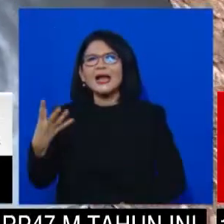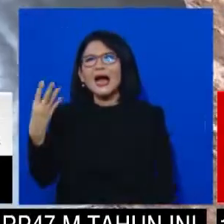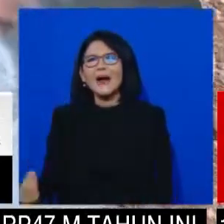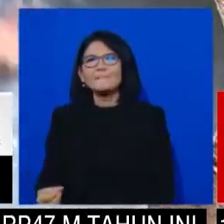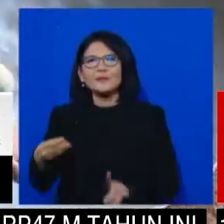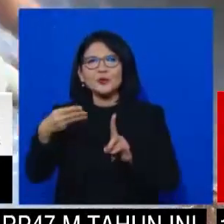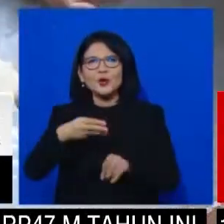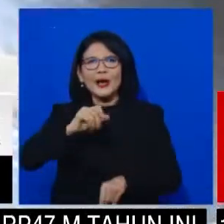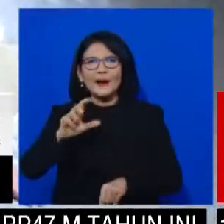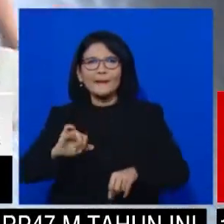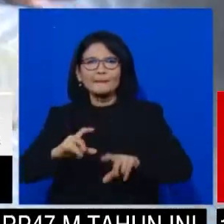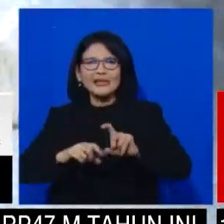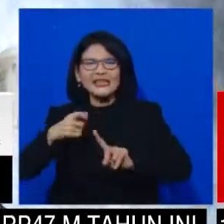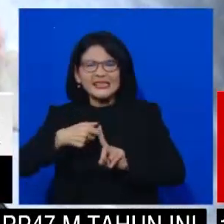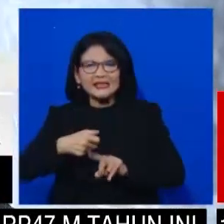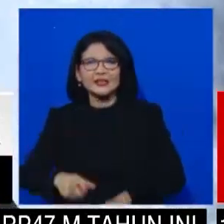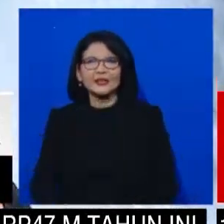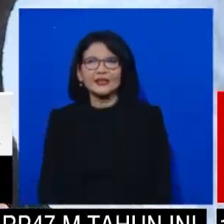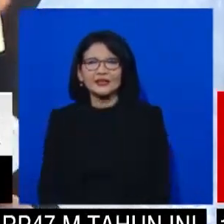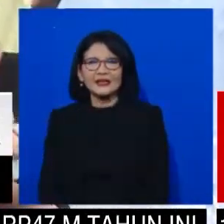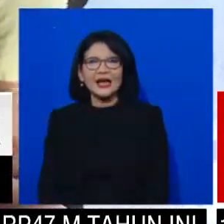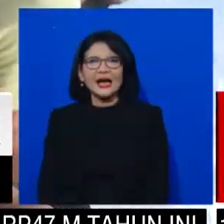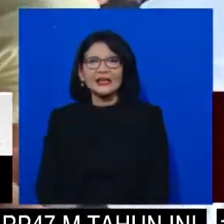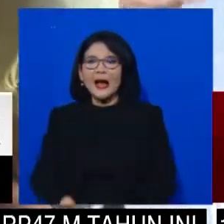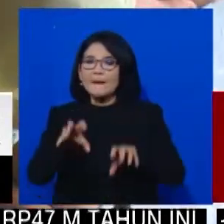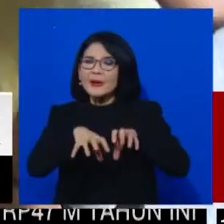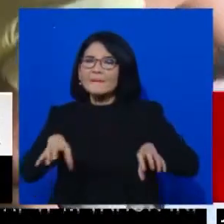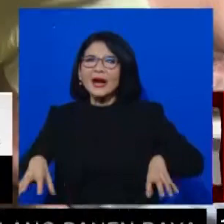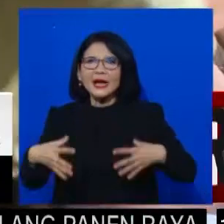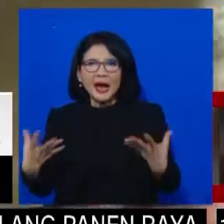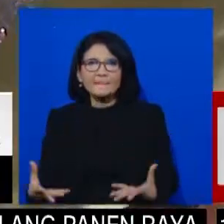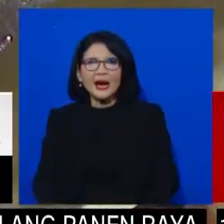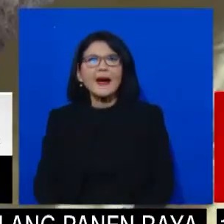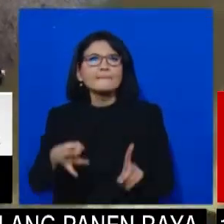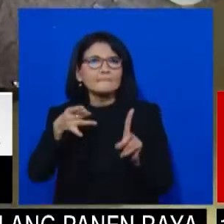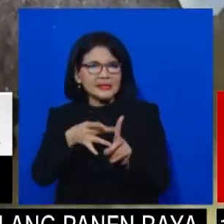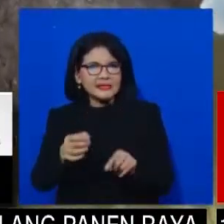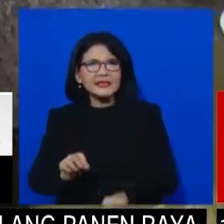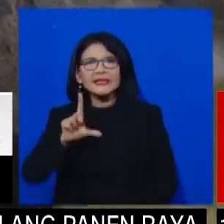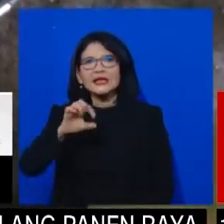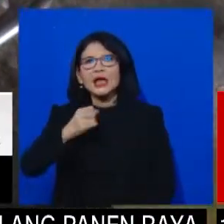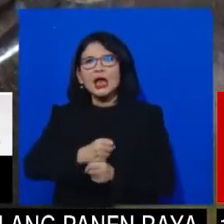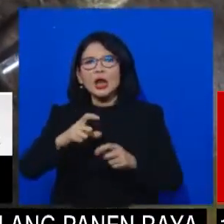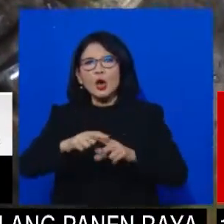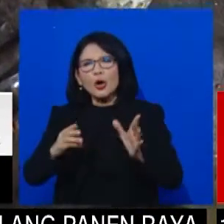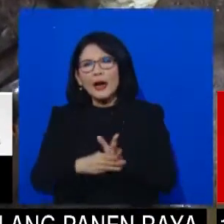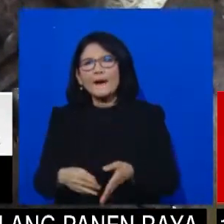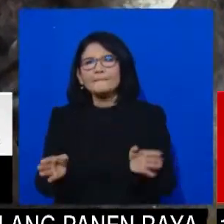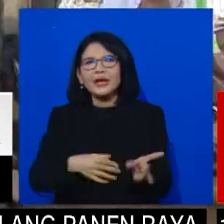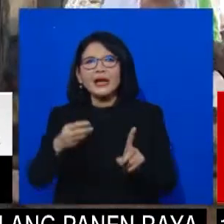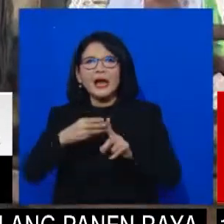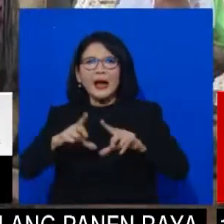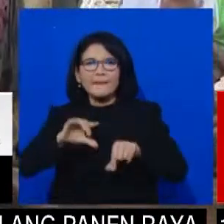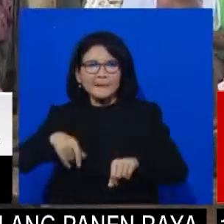Ada beberapa bahan yang biasa digunakan oleh produsen panci atau wajan yang satu ini. Mulai dari besi, logam, aluminium, baja, sampai yang paling